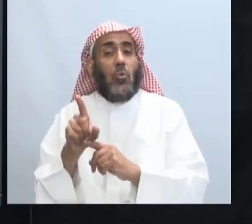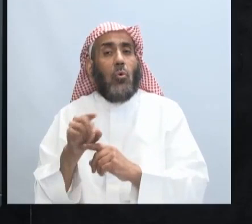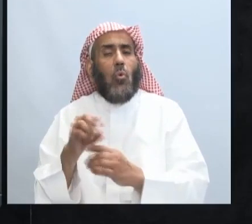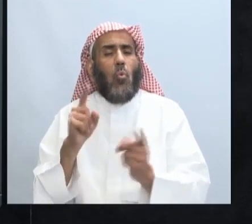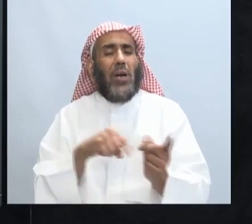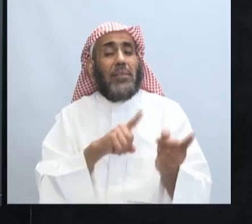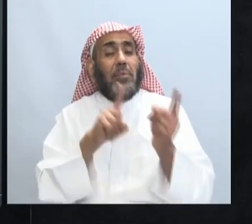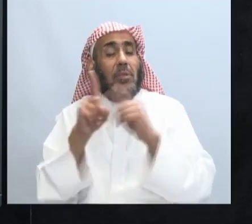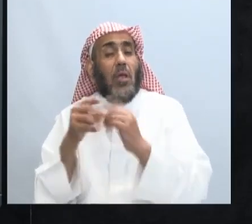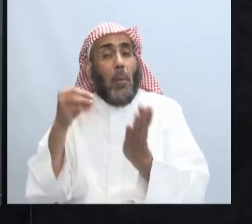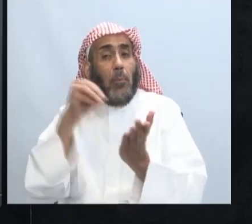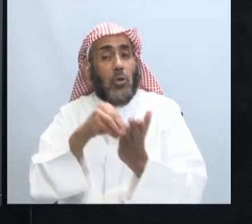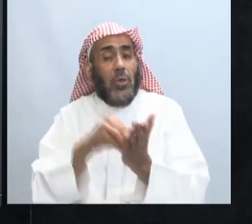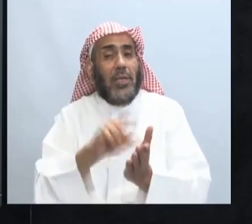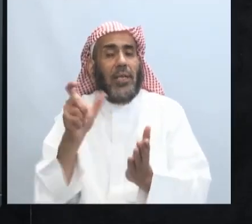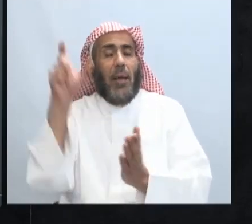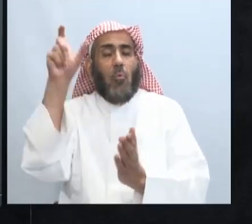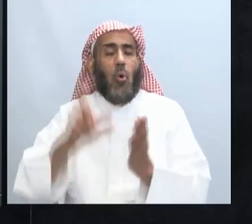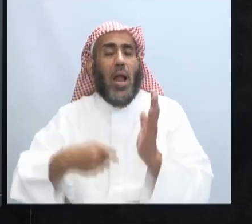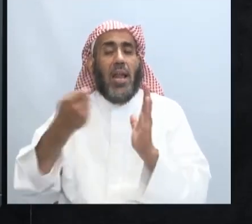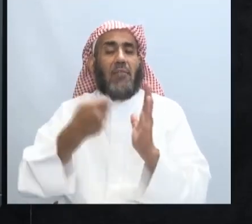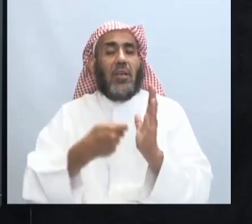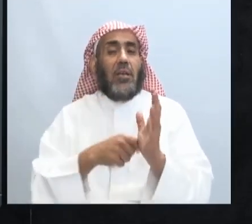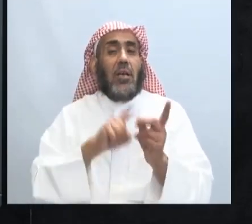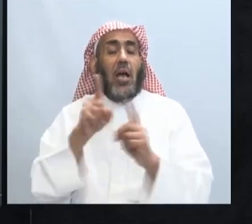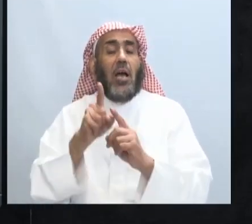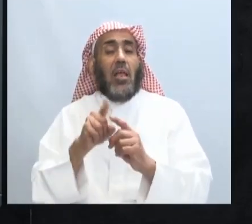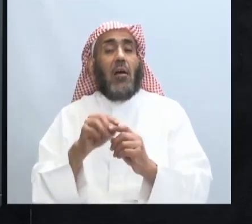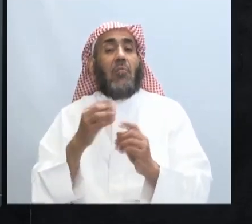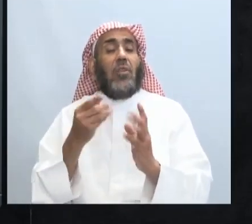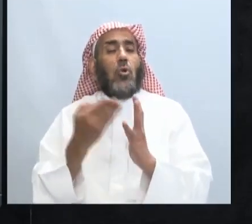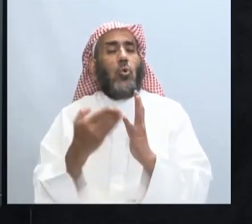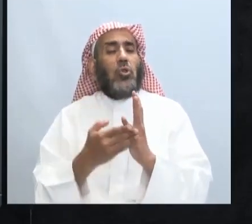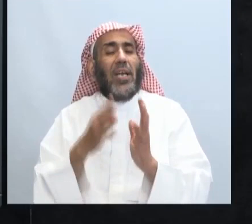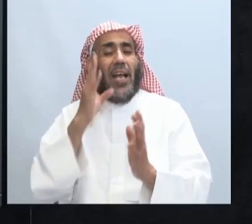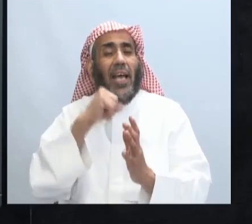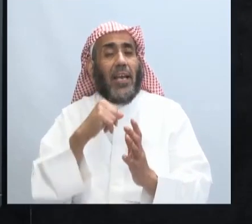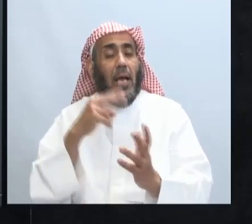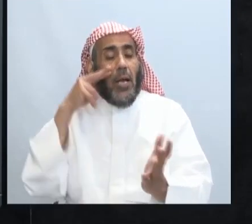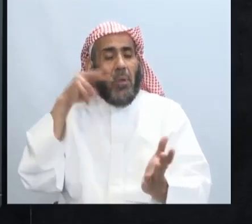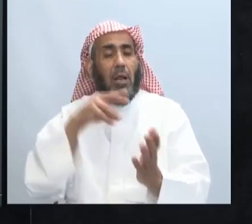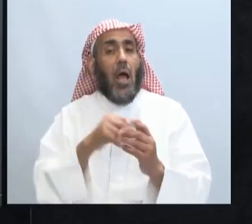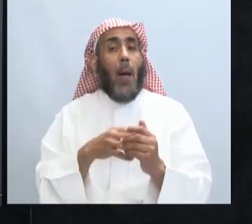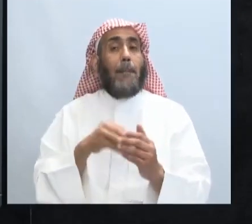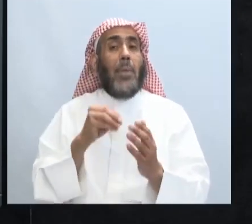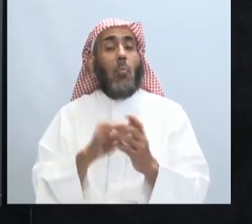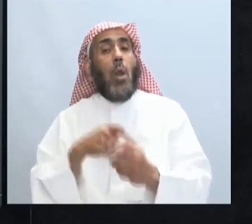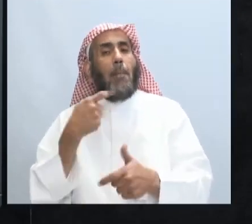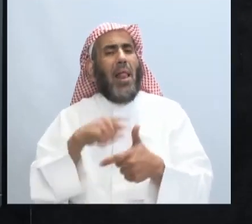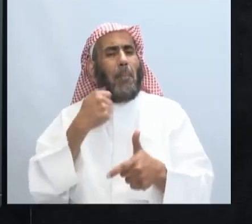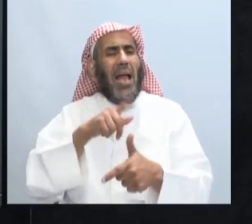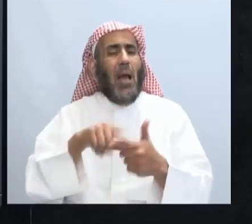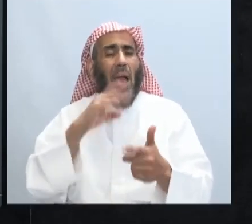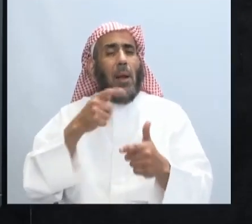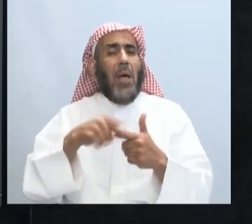ونسبه ذلك المحتوى الى مؤلفه هذا في العنصر غير غير المالي اما العنصر المالي